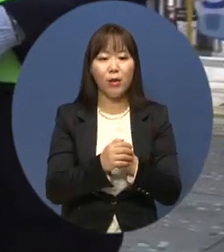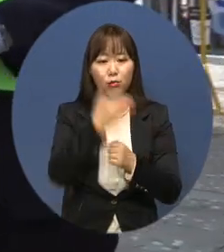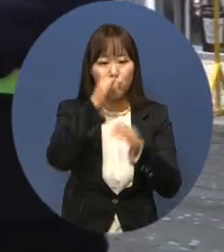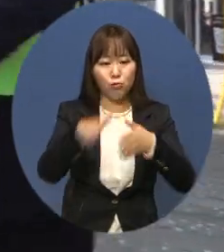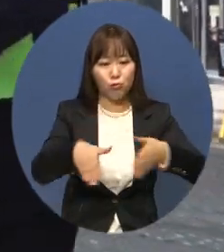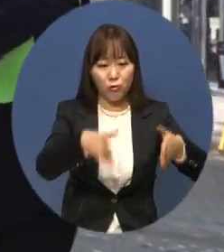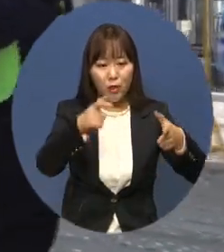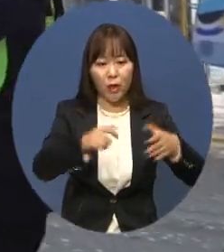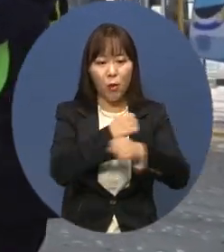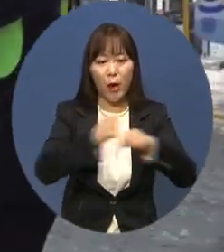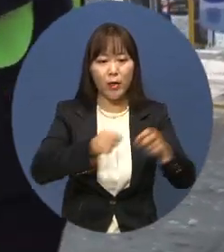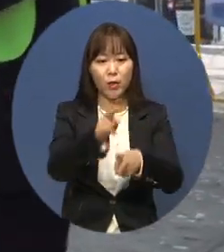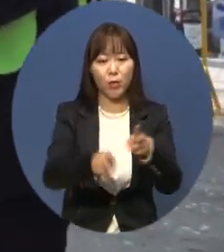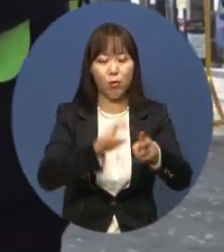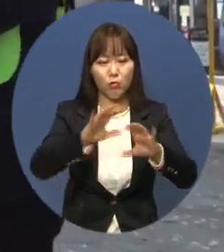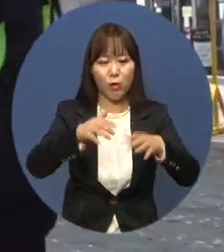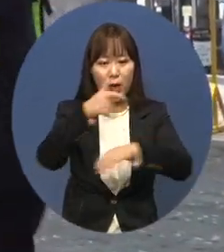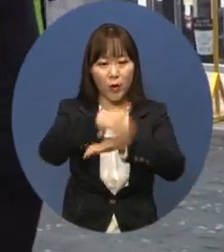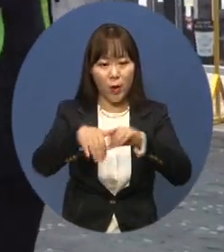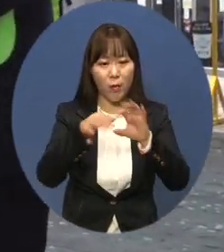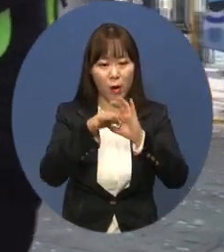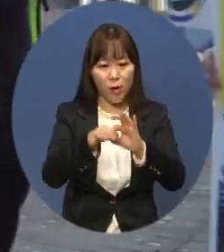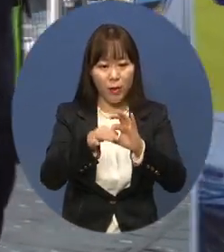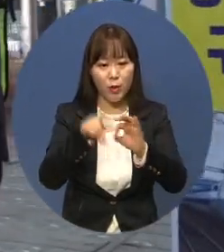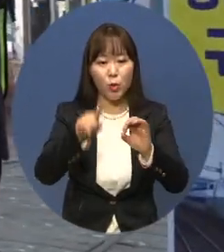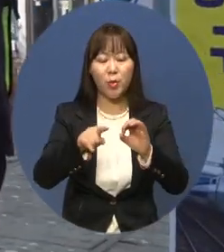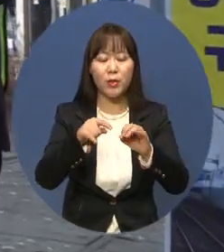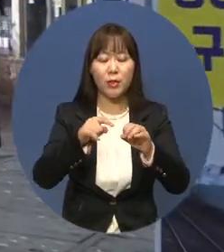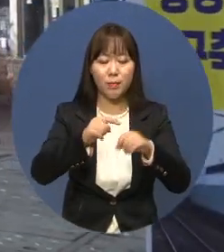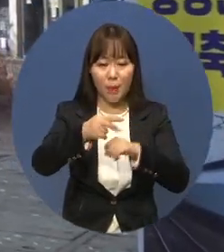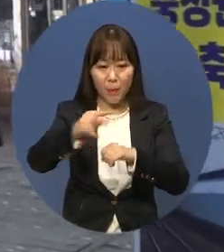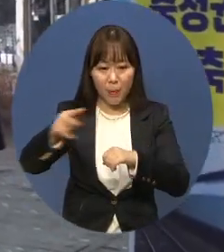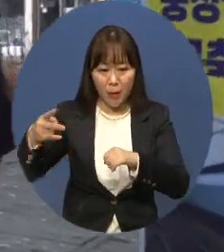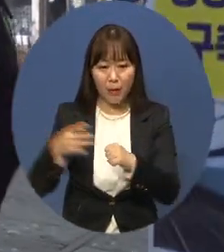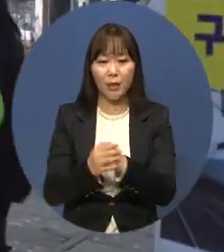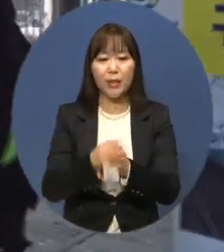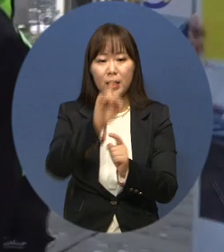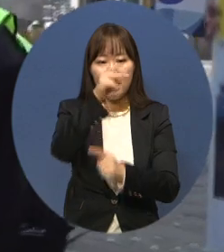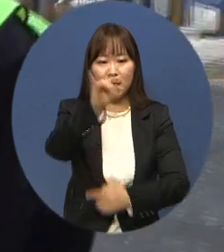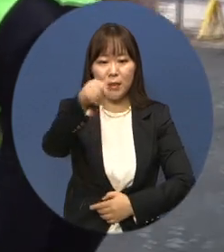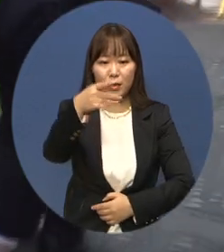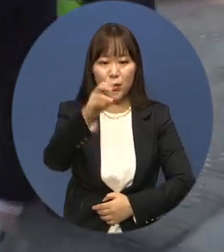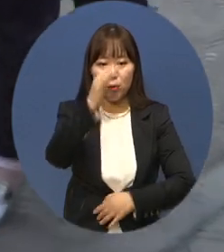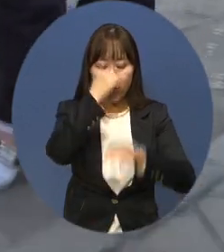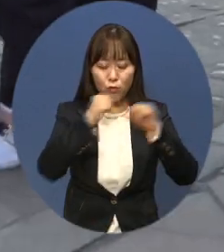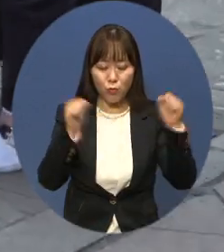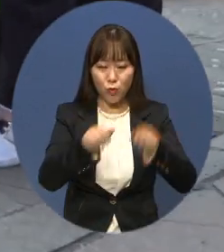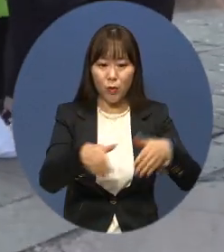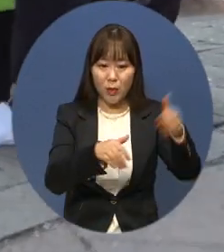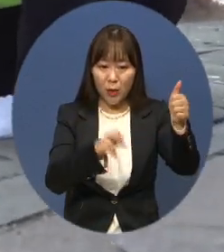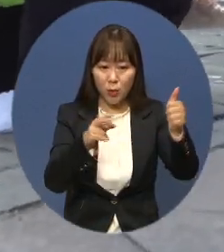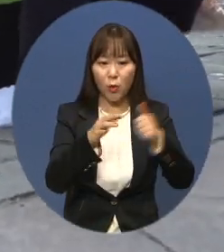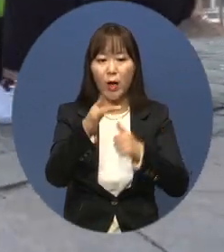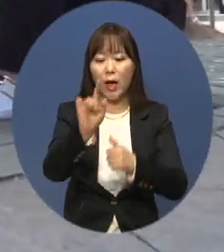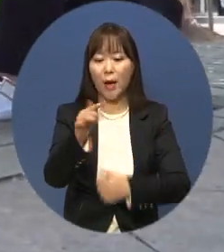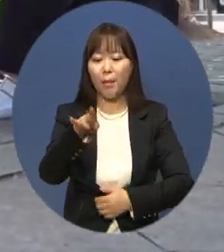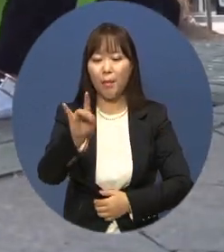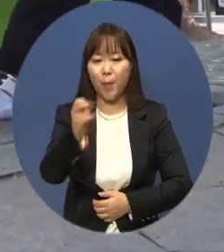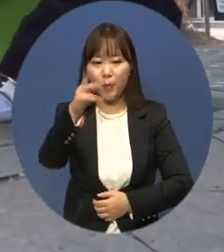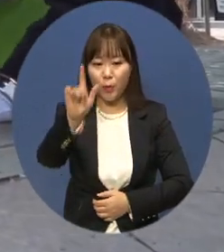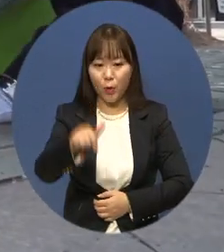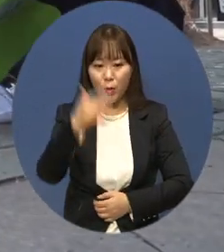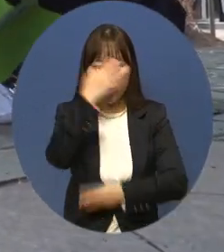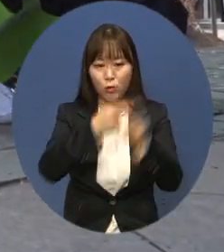반영을 촉구하고자 시작된 삼보일배 챌린지는 이날 이시종 충청북도지사와 한범덕